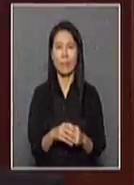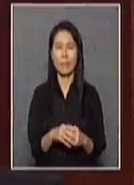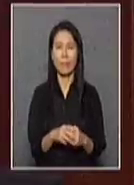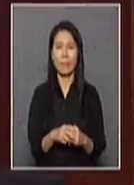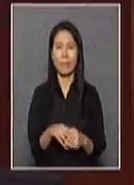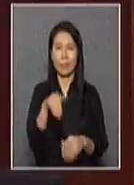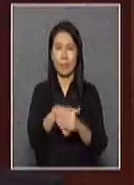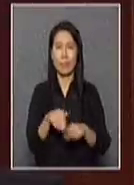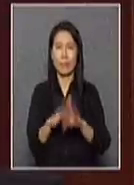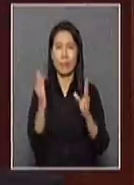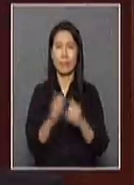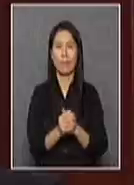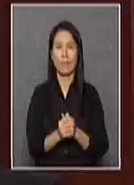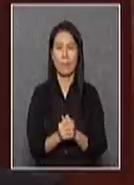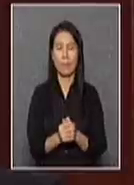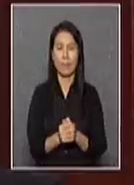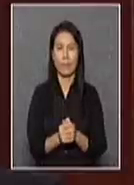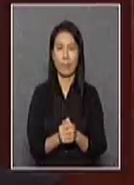開始表決。